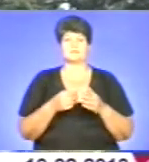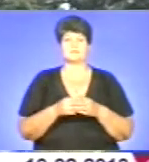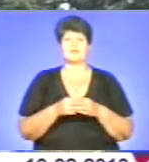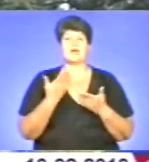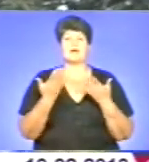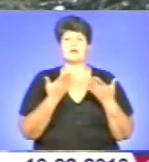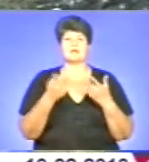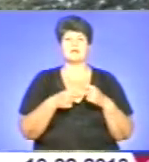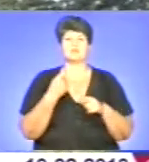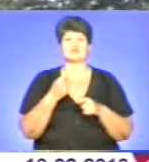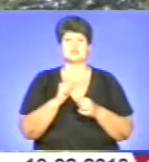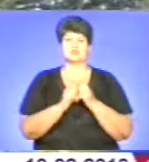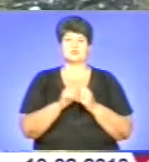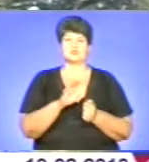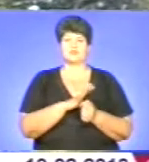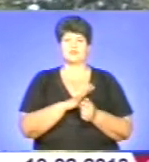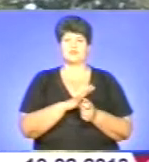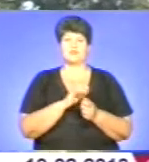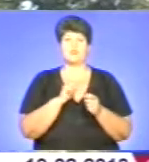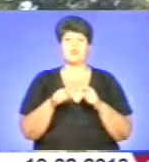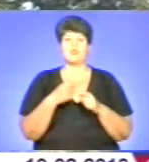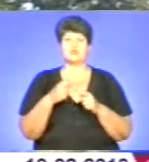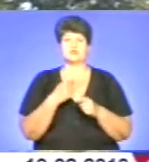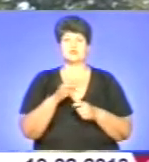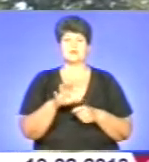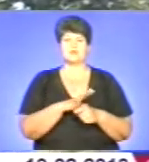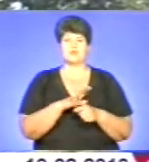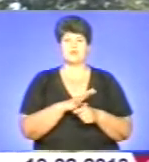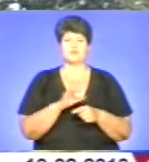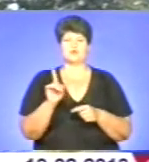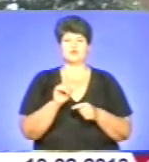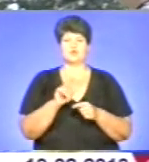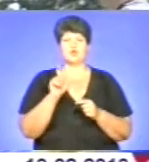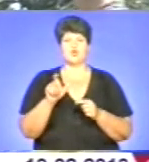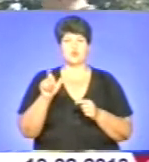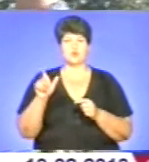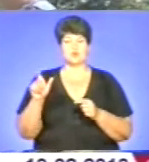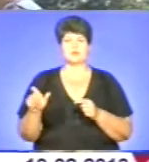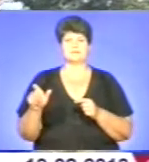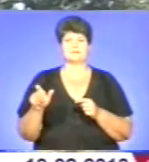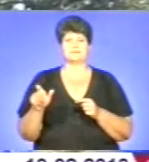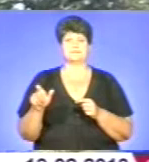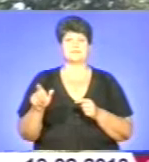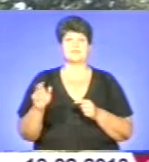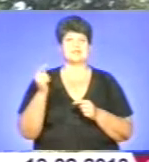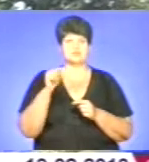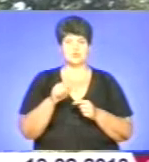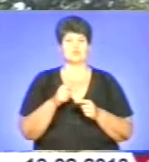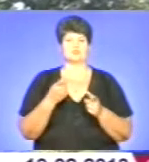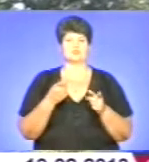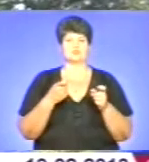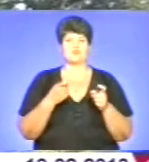порушення бувають найчастіше порушення найчастіше бувають бувають що люди йдуть не з тою